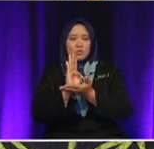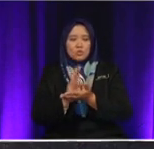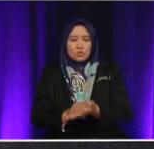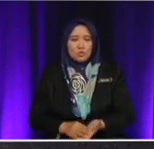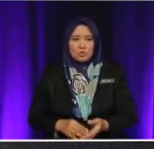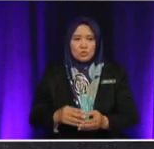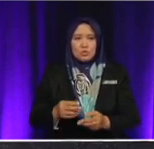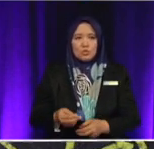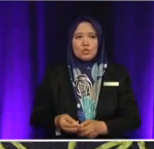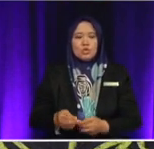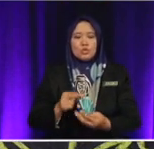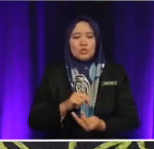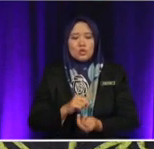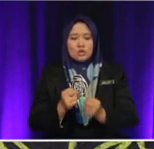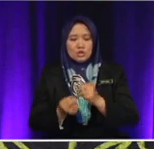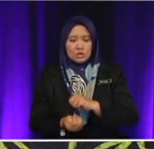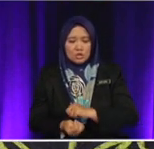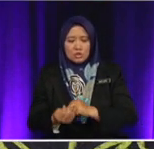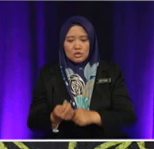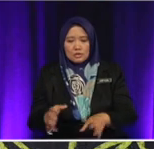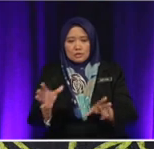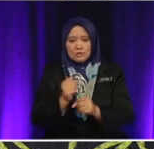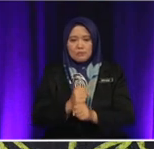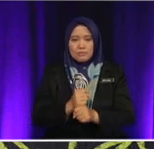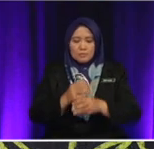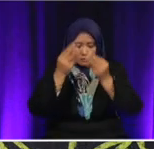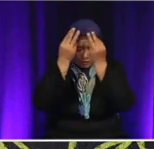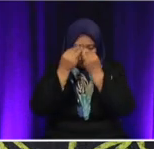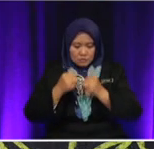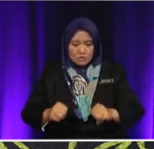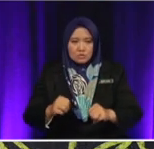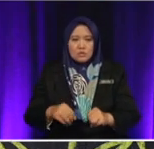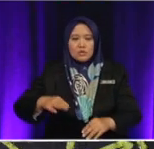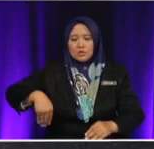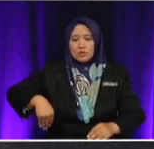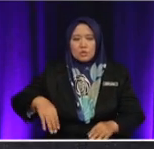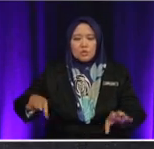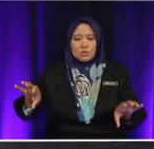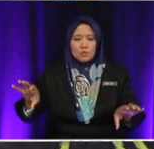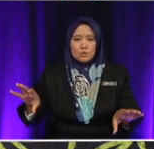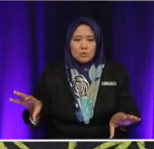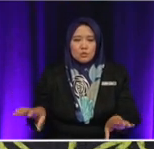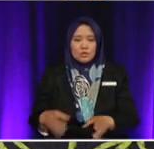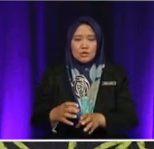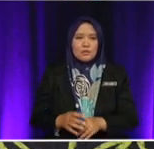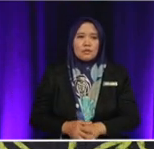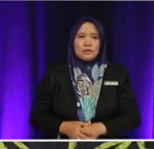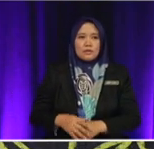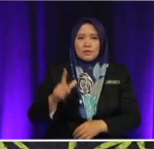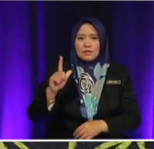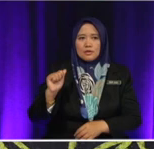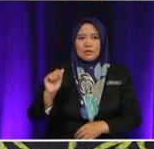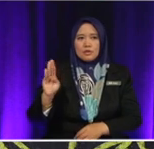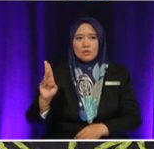membuat sebarang pelaburan. Yang kedua, mengurangkan birokrasi. Birokrasi kadang-kadang melambatkan proses